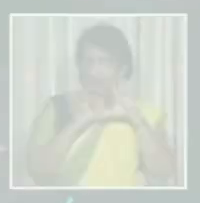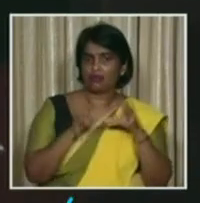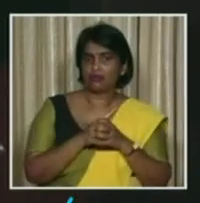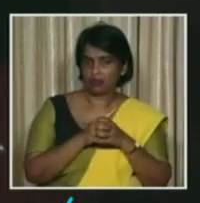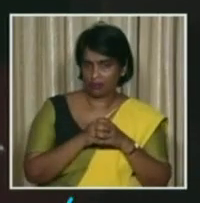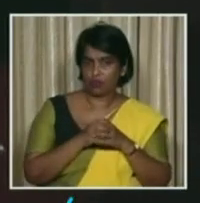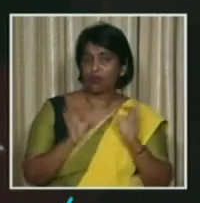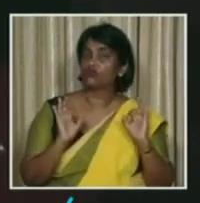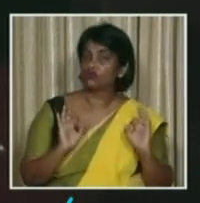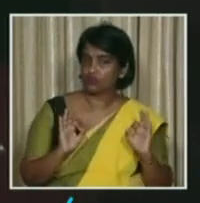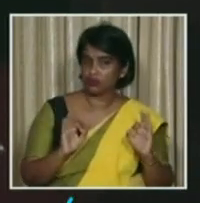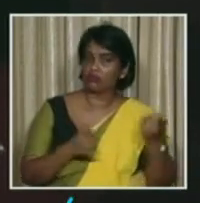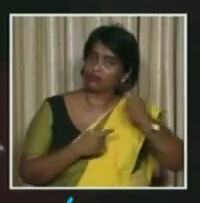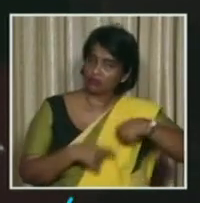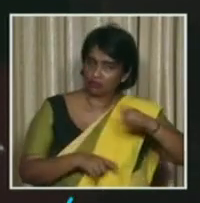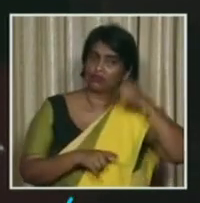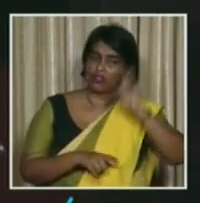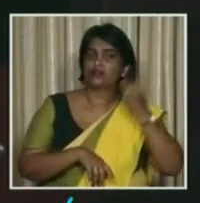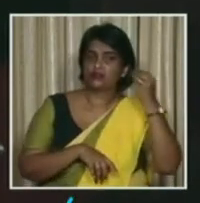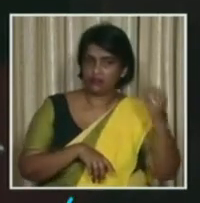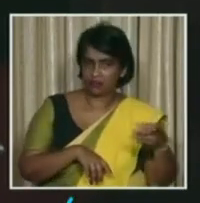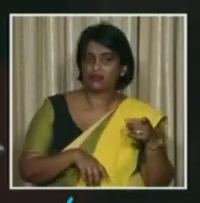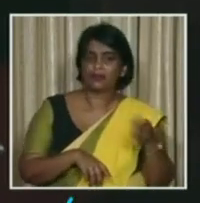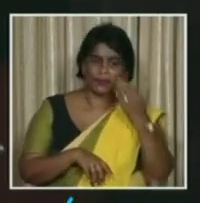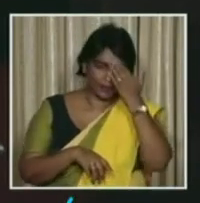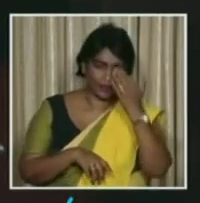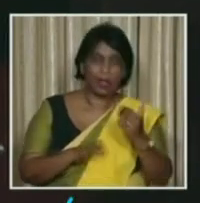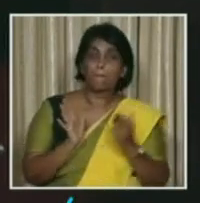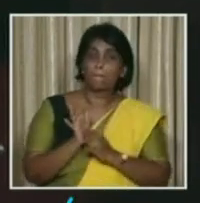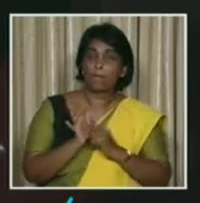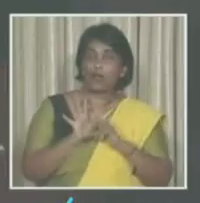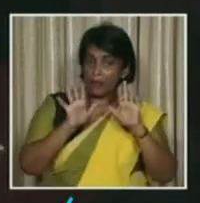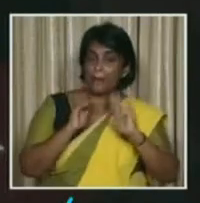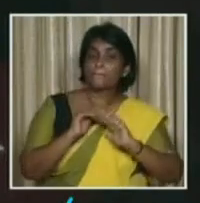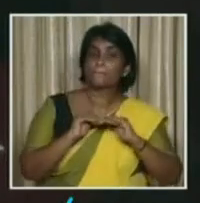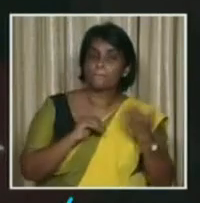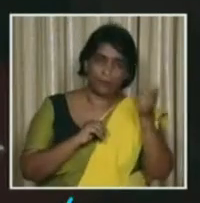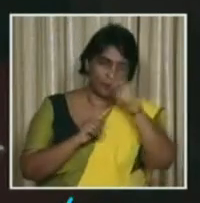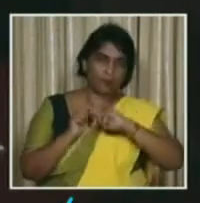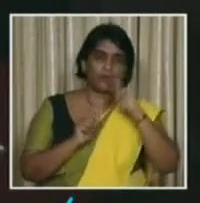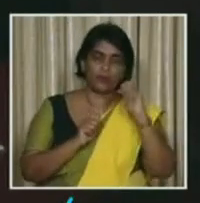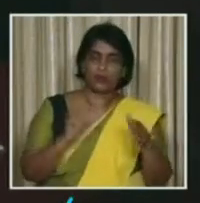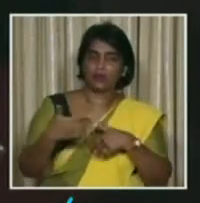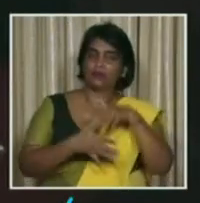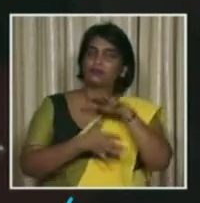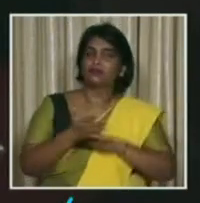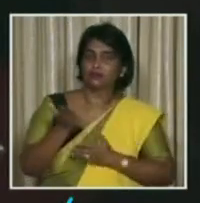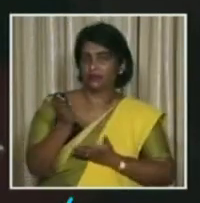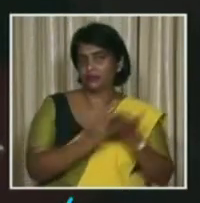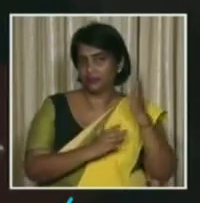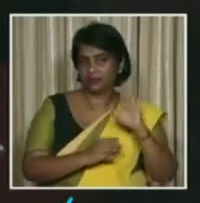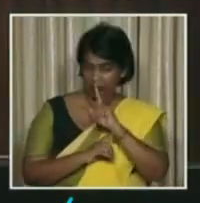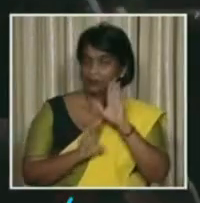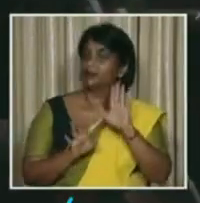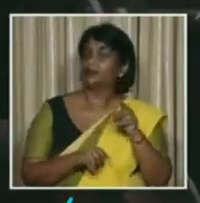සියල්ලම සූදානම් ඒකමතිකව මේ අයට අවස්ථාව දෙන්න කරුණා කරලා මාර්තු 9 වෙනිදෙන් පස්සේ පරිගවන්නේ කැබිනට් පත්‍රිකාව ඉදිරිපත් කරන්න කියලා